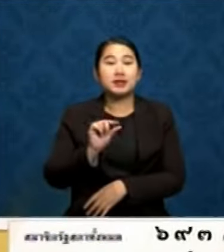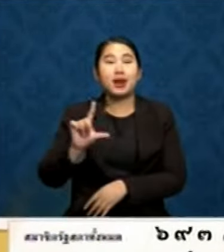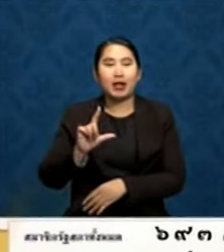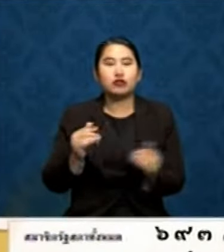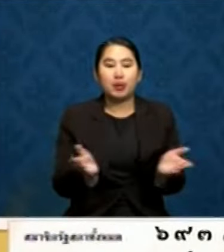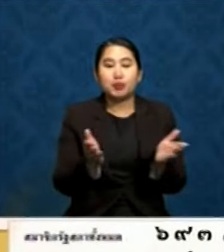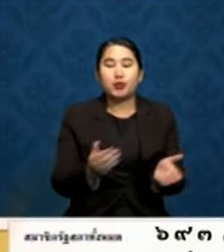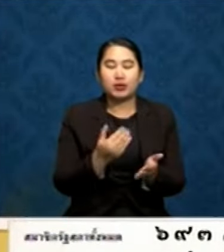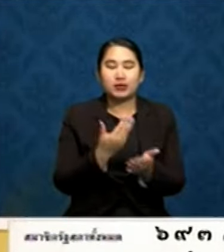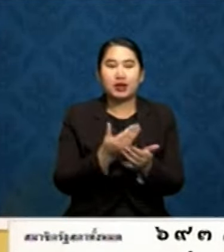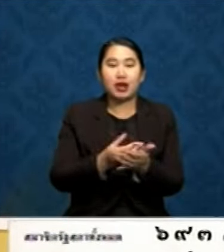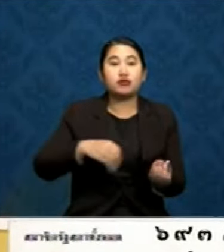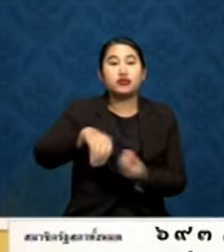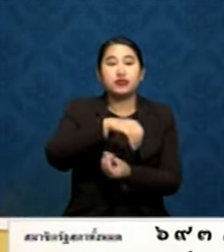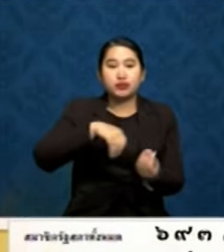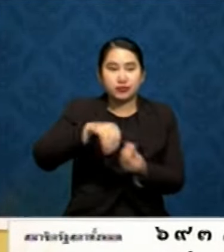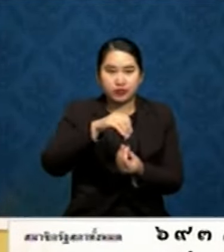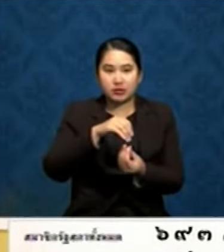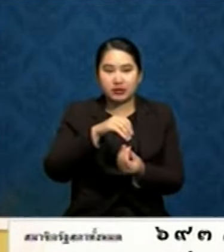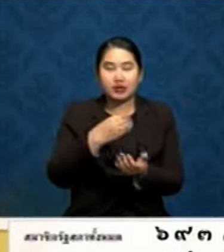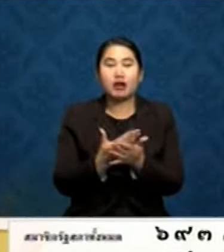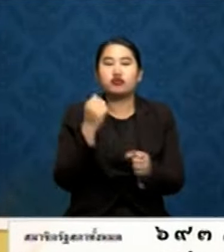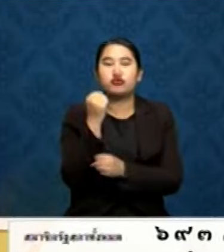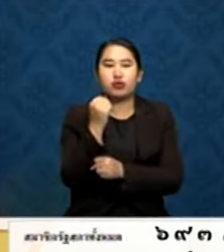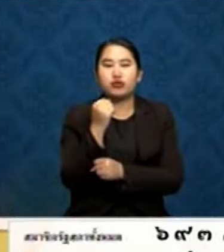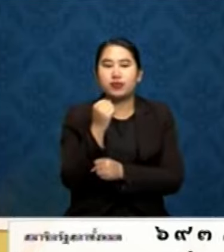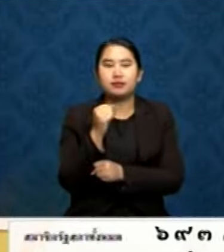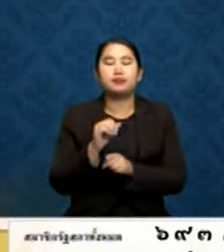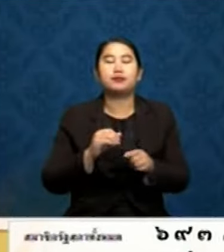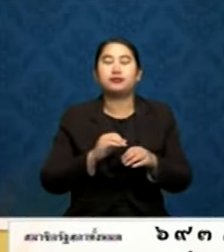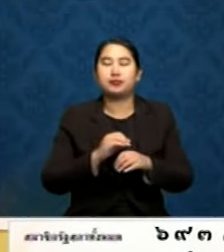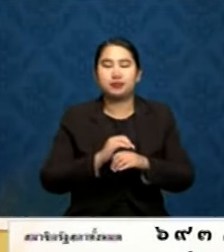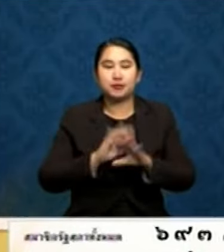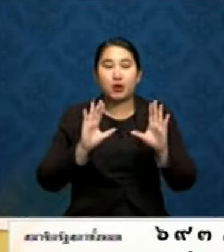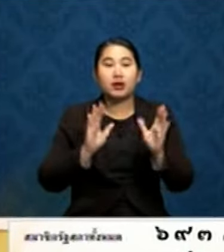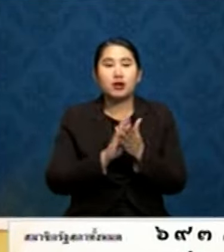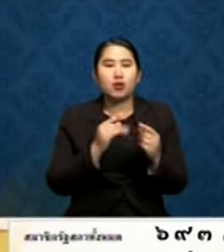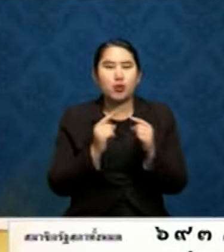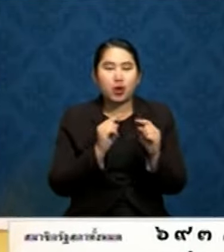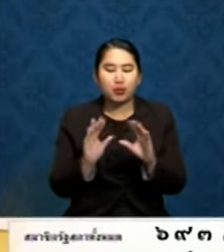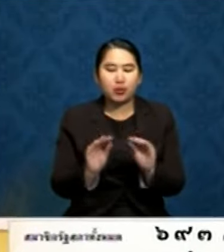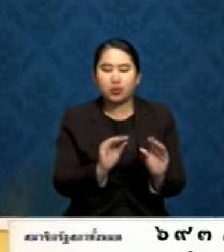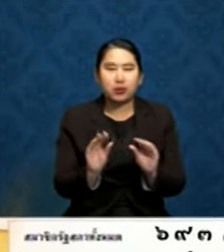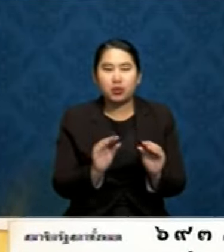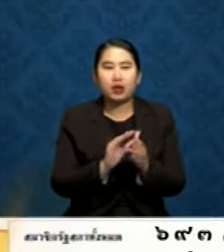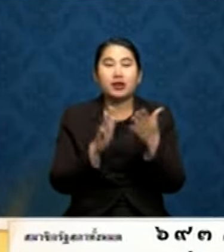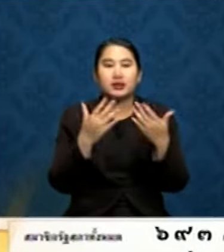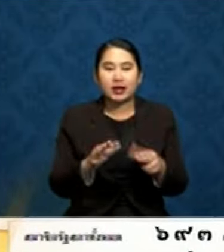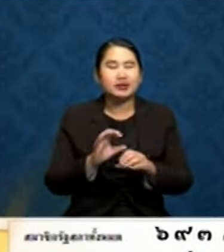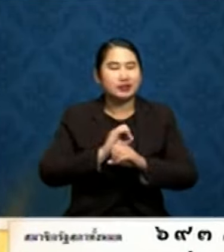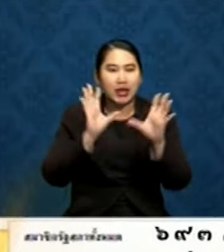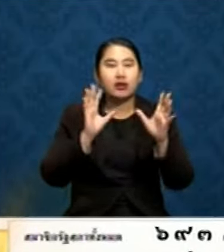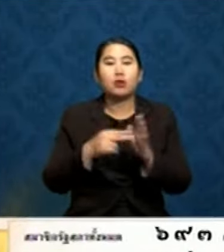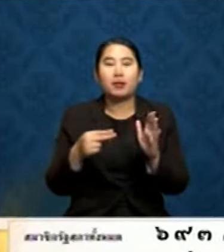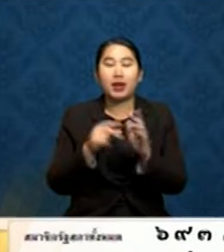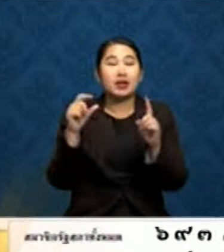เงินอย่างงบ 67ทราบไปแล้วเดี๋ยวจะจ่ายกลุ่มป่อบาง 25หรือ 26กันยายนคุณจุลพันธ์เตือน